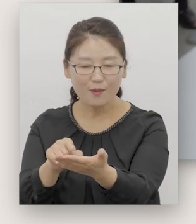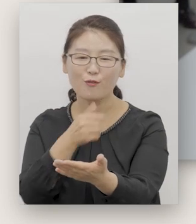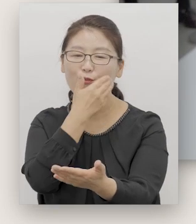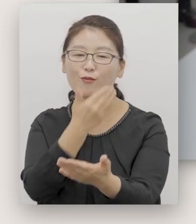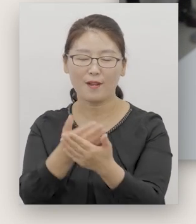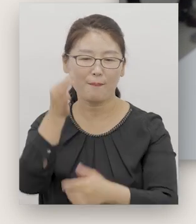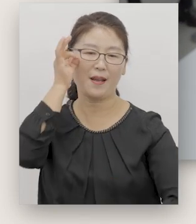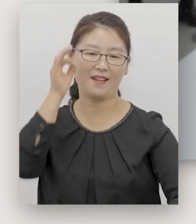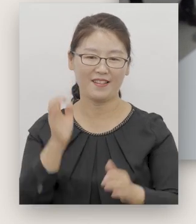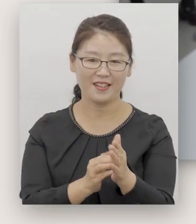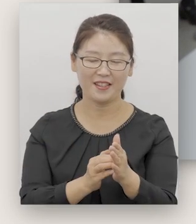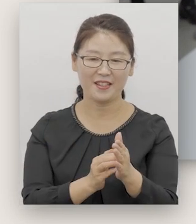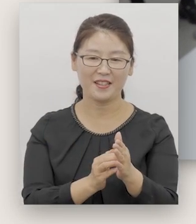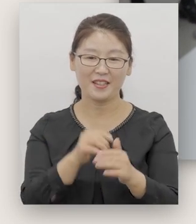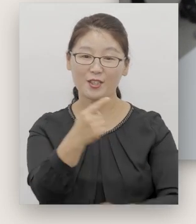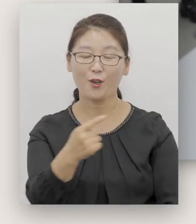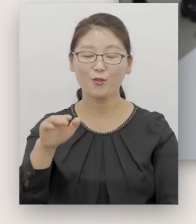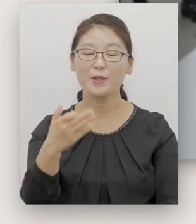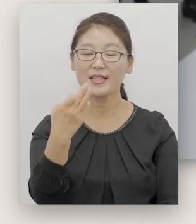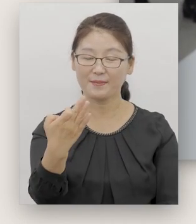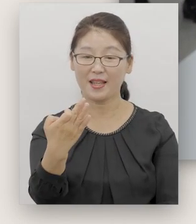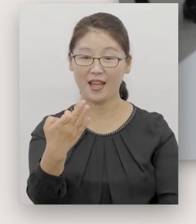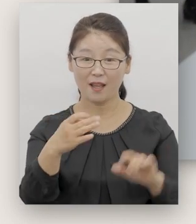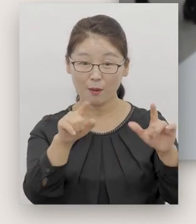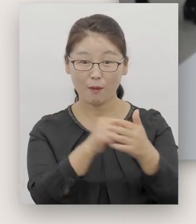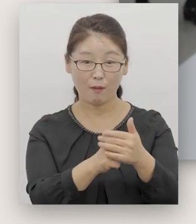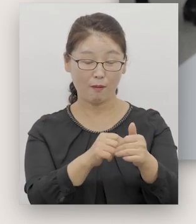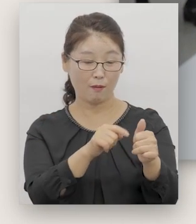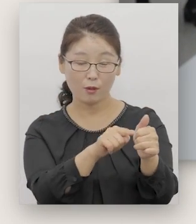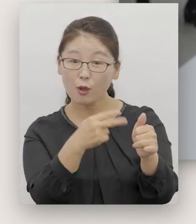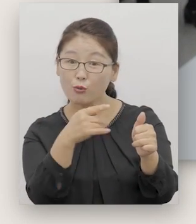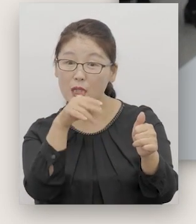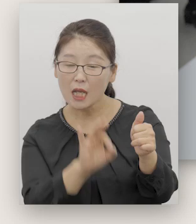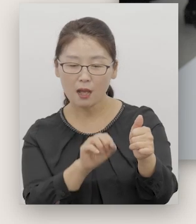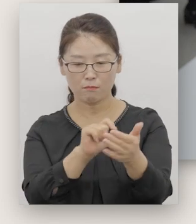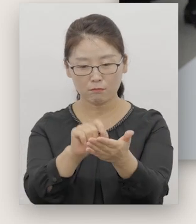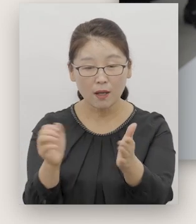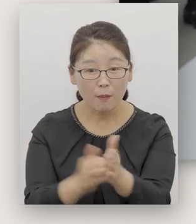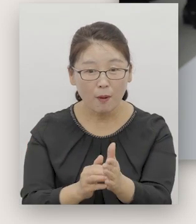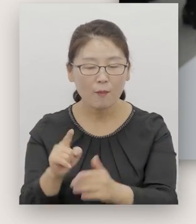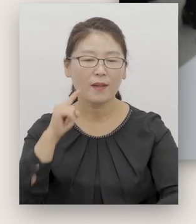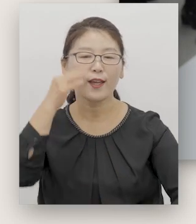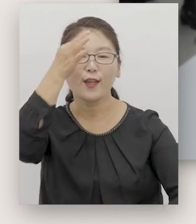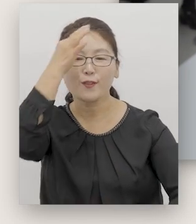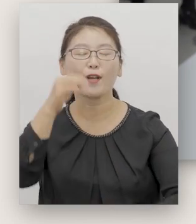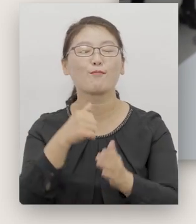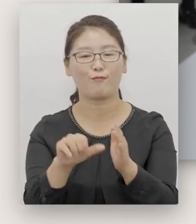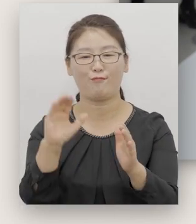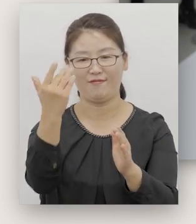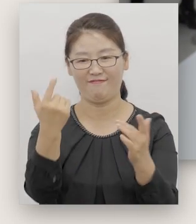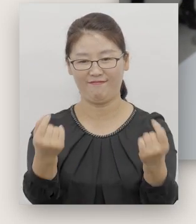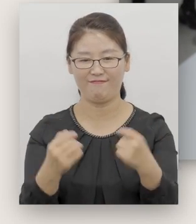이 작업에 이제 마르셀 뒷시장 1914년이라고 사인을 하는 순간 이것은 고고한 예술품이 됩니다.